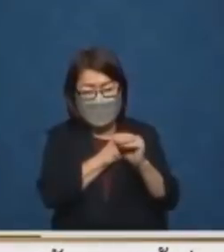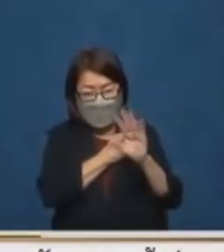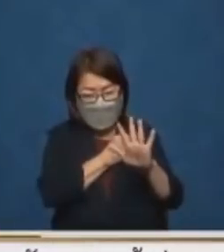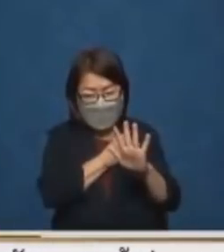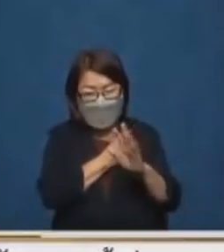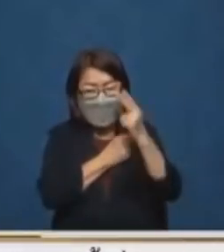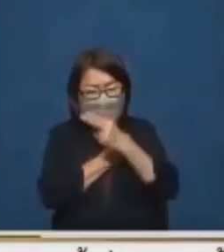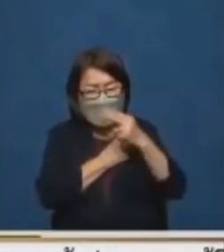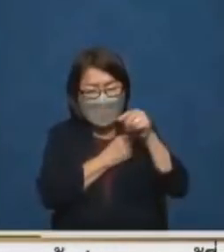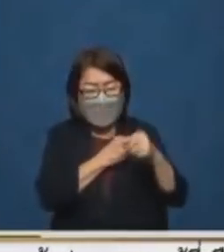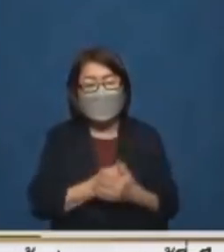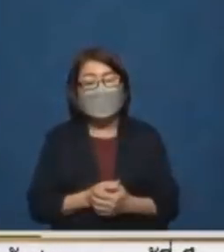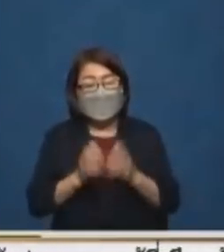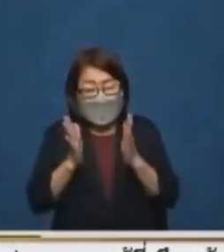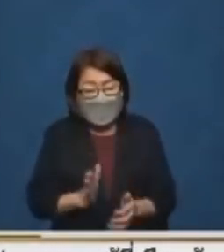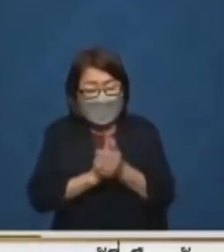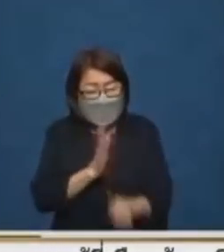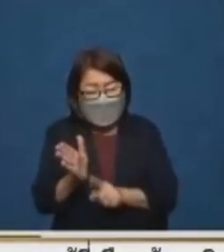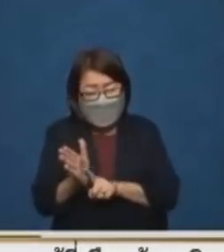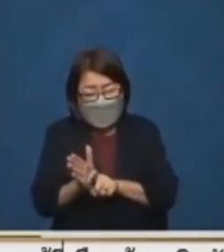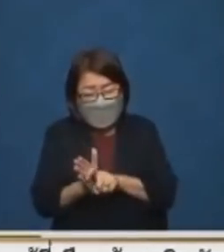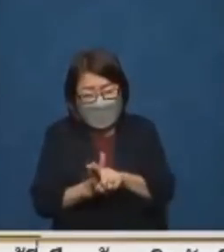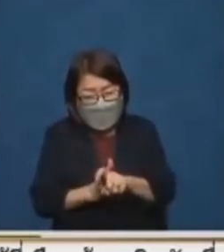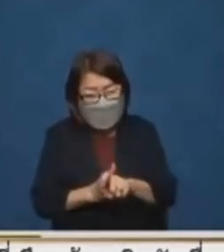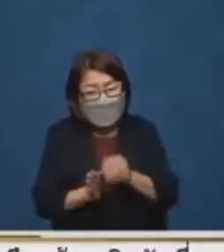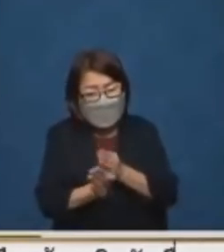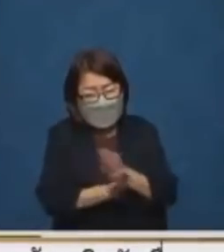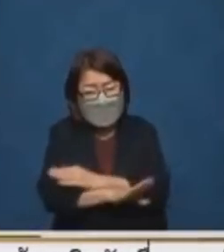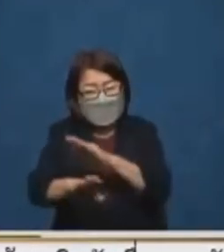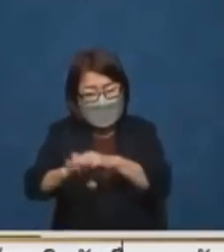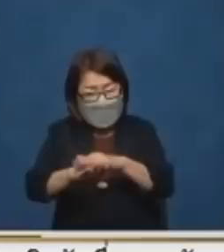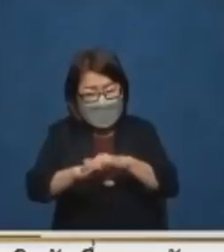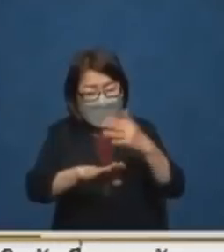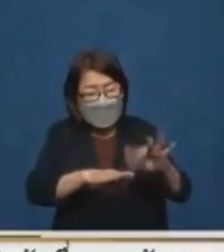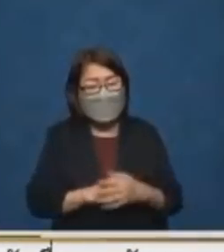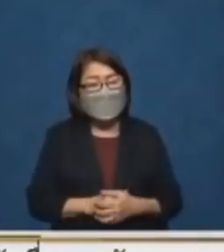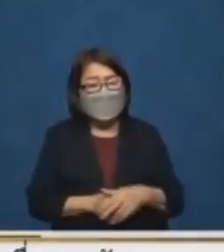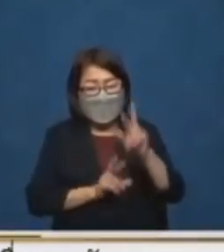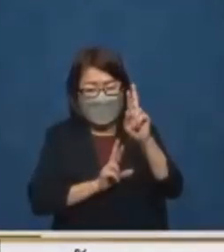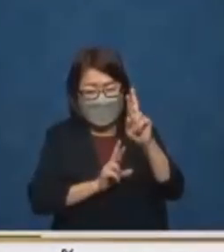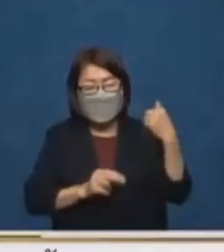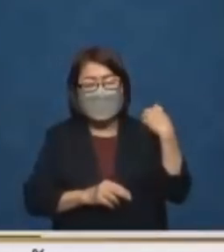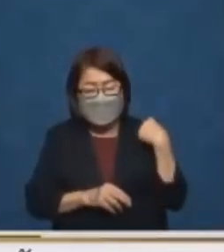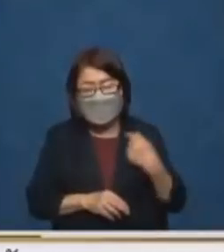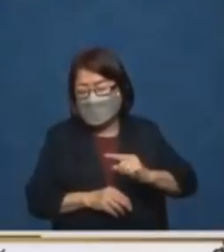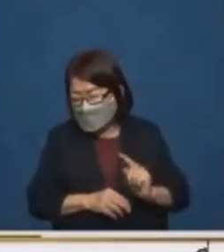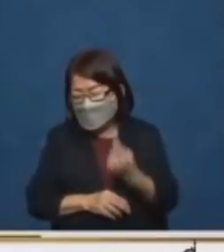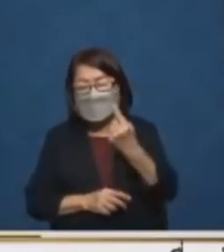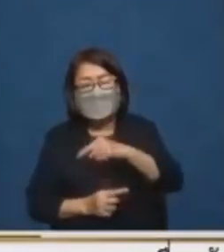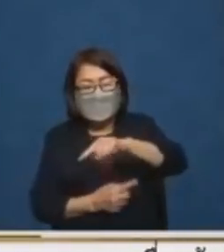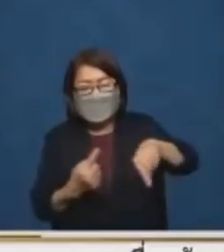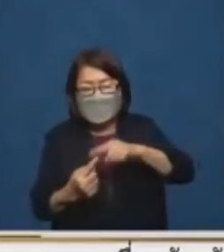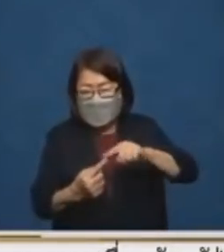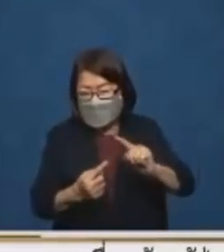ทั้งทั้งที่นักระบาดวิทยาได้เตือนท่านแล้ววั่า จะมีการระบาดอีกในละลอกใหญ่